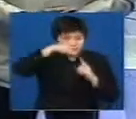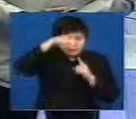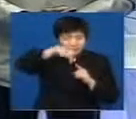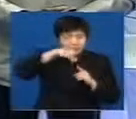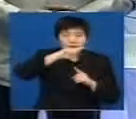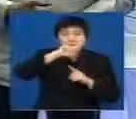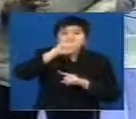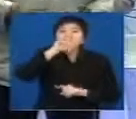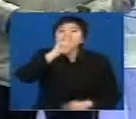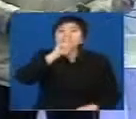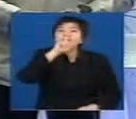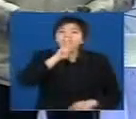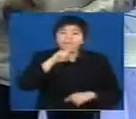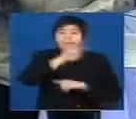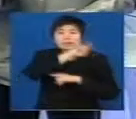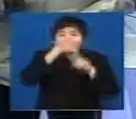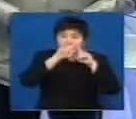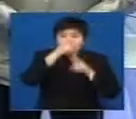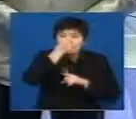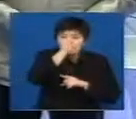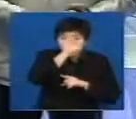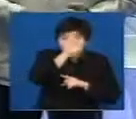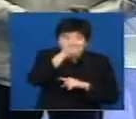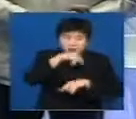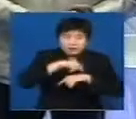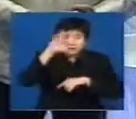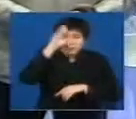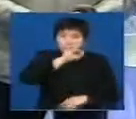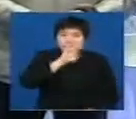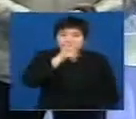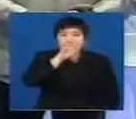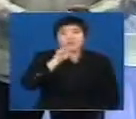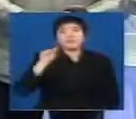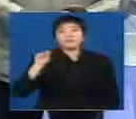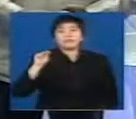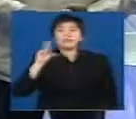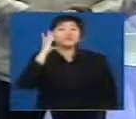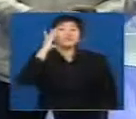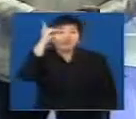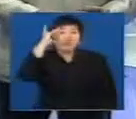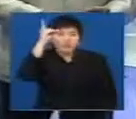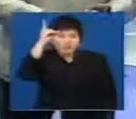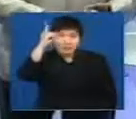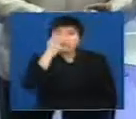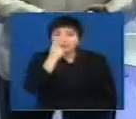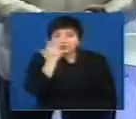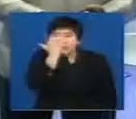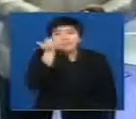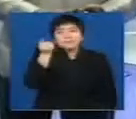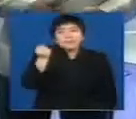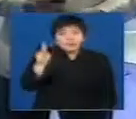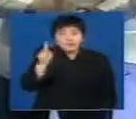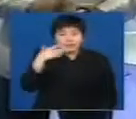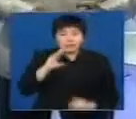การในวันอาทิตย์นะคร ับ 19:45 ช่อง 11 นะช่อง 11 พรุ่งนี้แล้วก็เช้าวัน